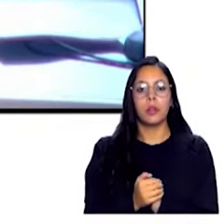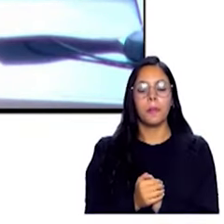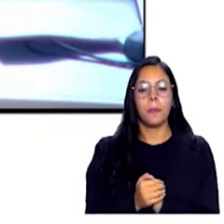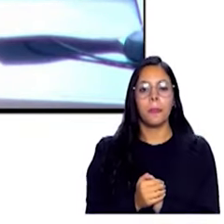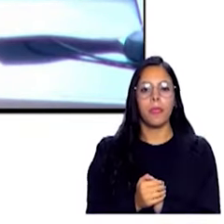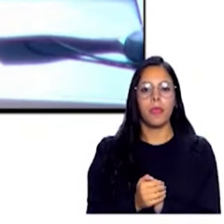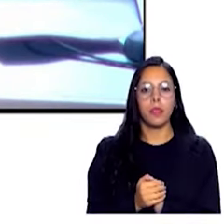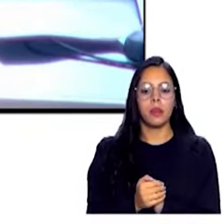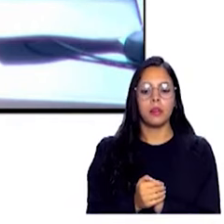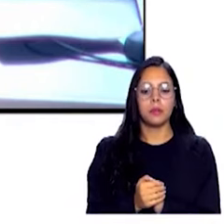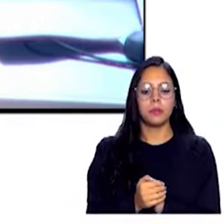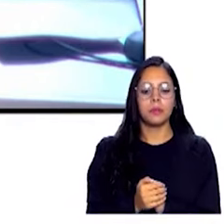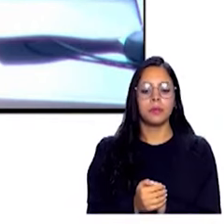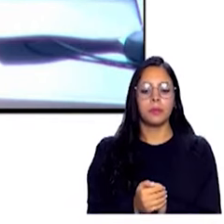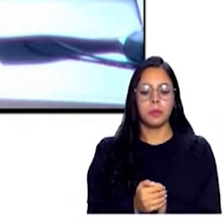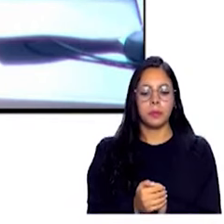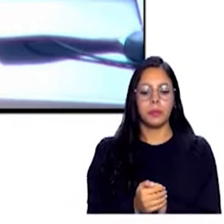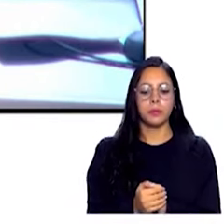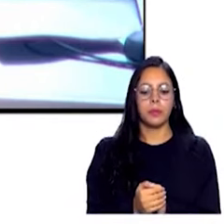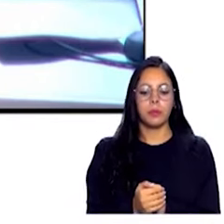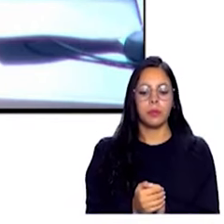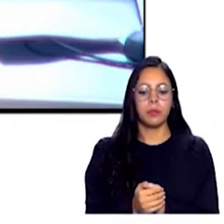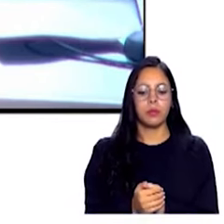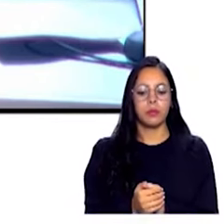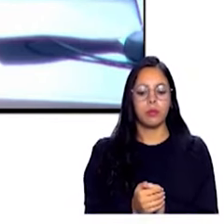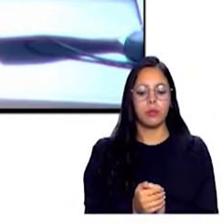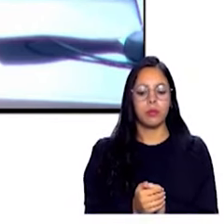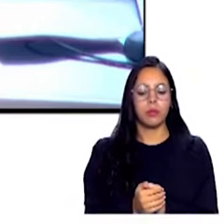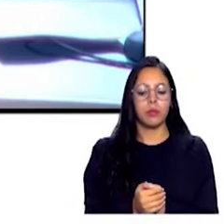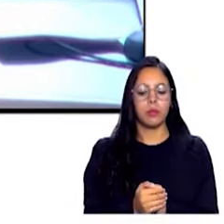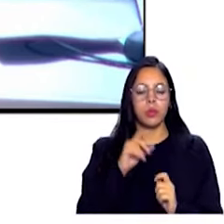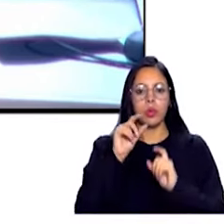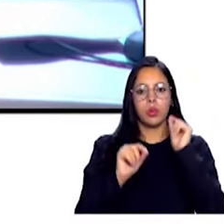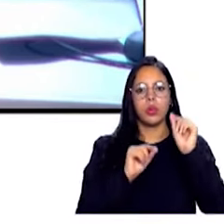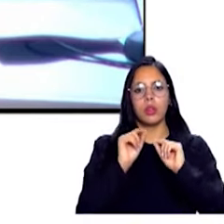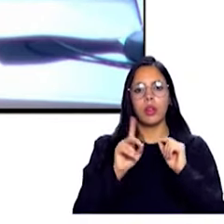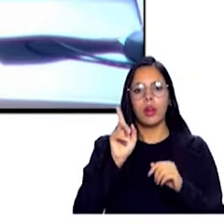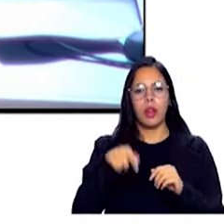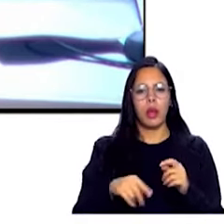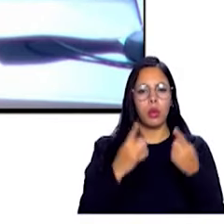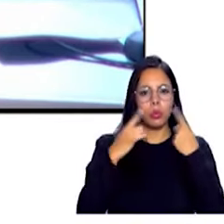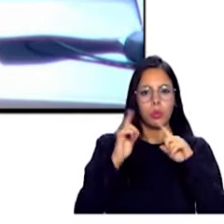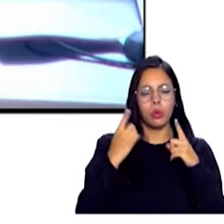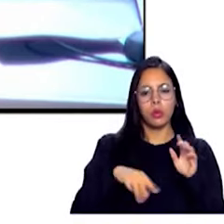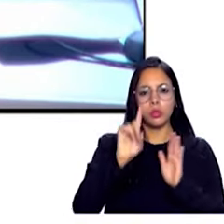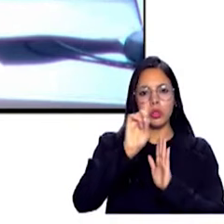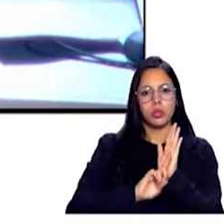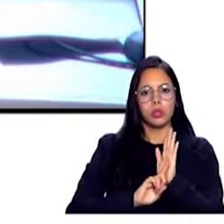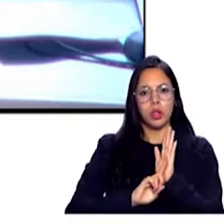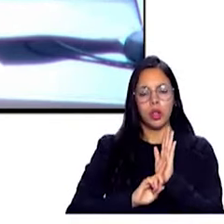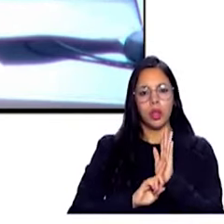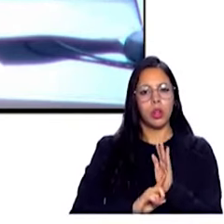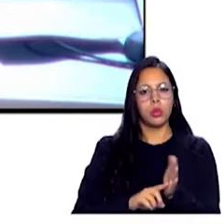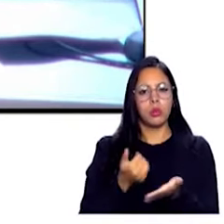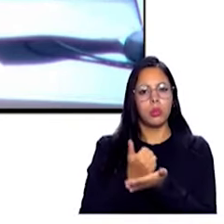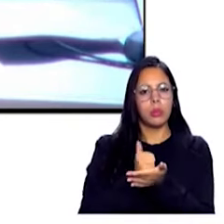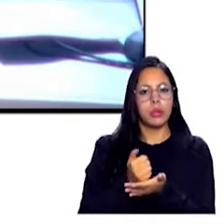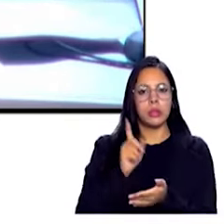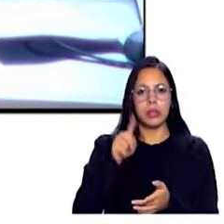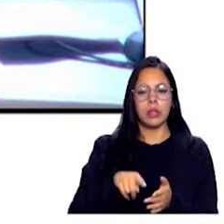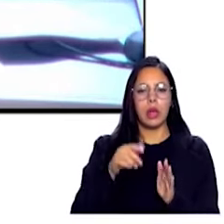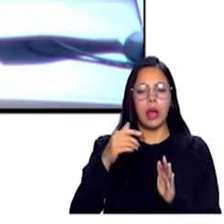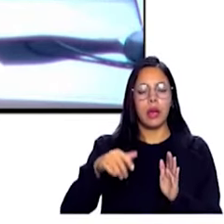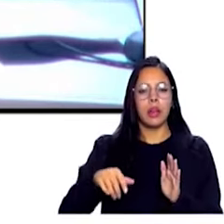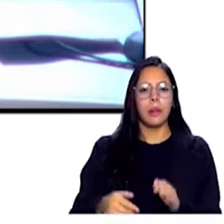trce que c'est qu'une violation des droits fondamentaux qui n'est pas grave toute violation des droits fondamentaux est en soi